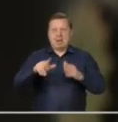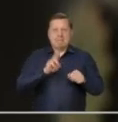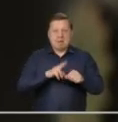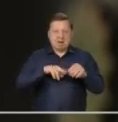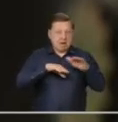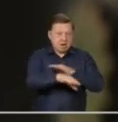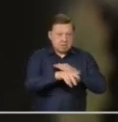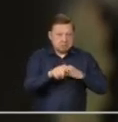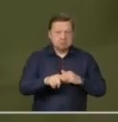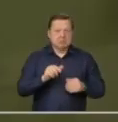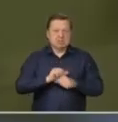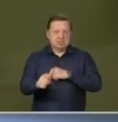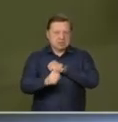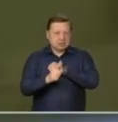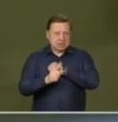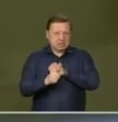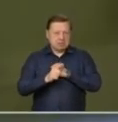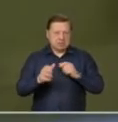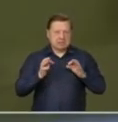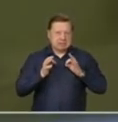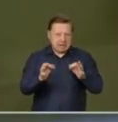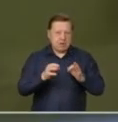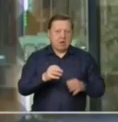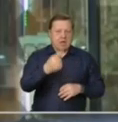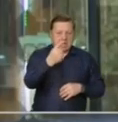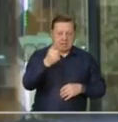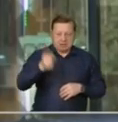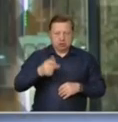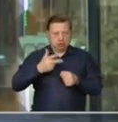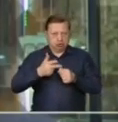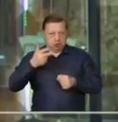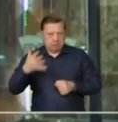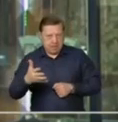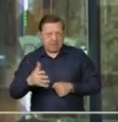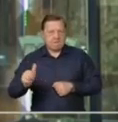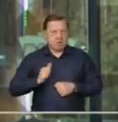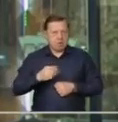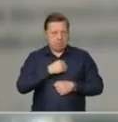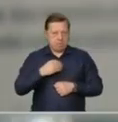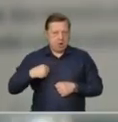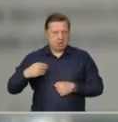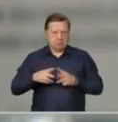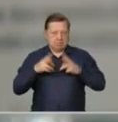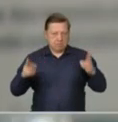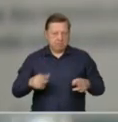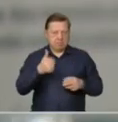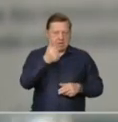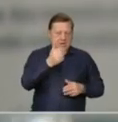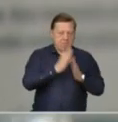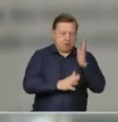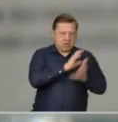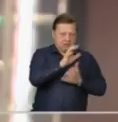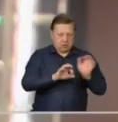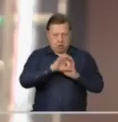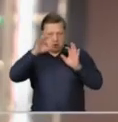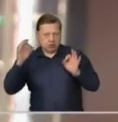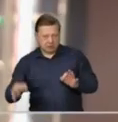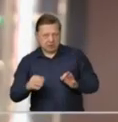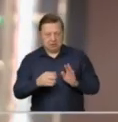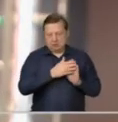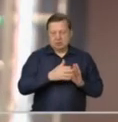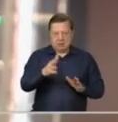tam podziwiać blisko 70 pojazdów w skali 1 do 35 używanych przez Wojsko Polskie w okresie od I wojny światowej po czasy współczesne. Cała sztuka